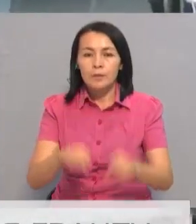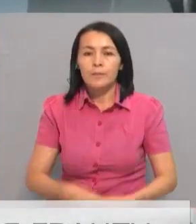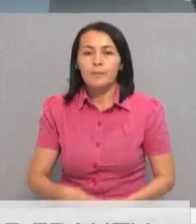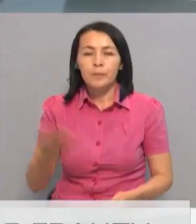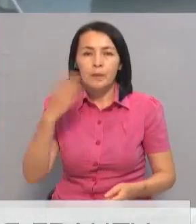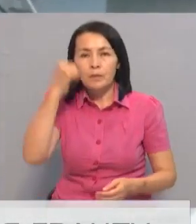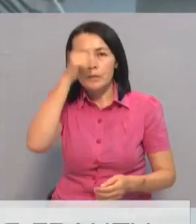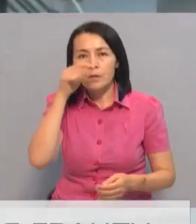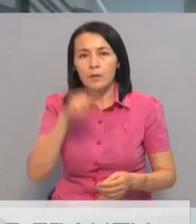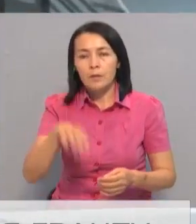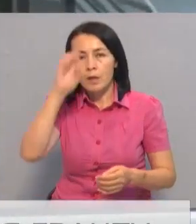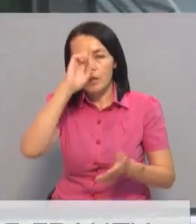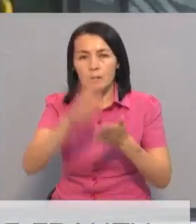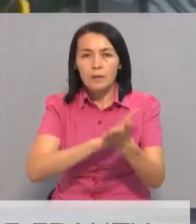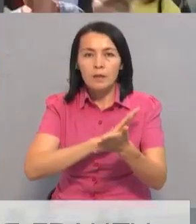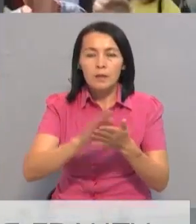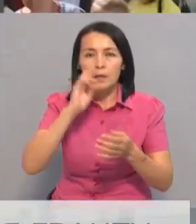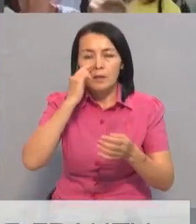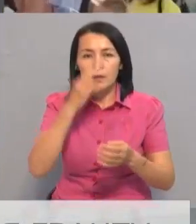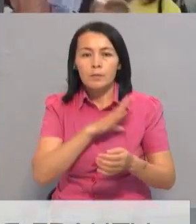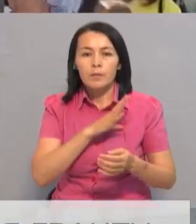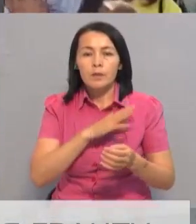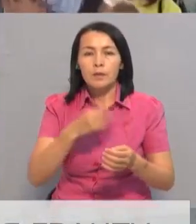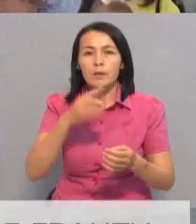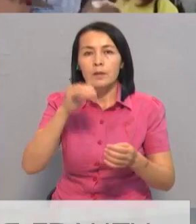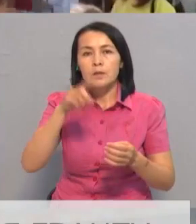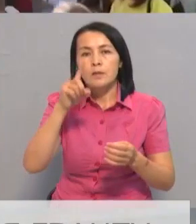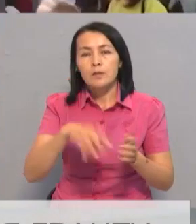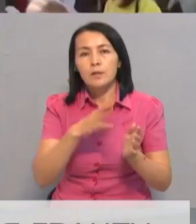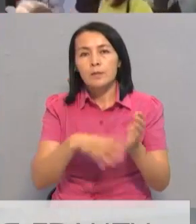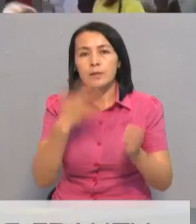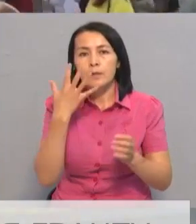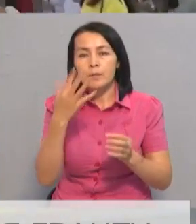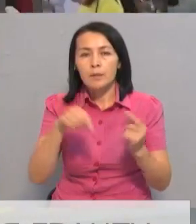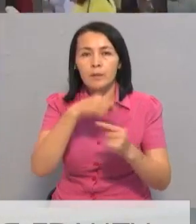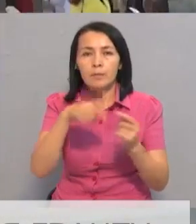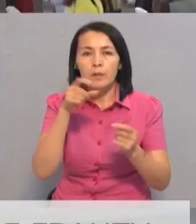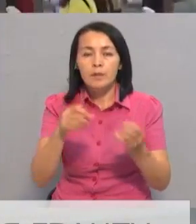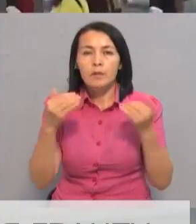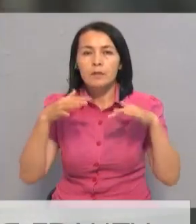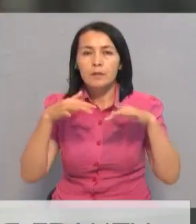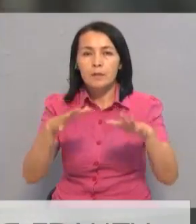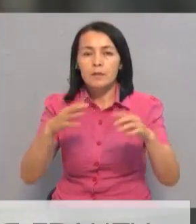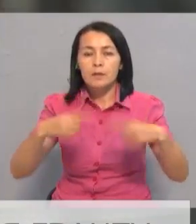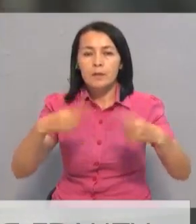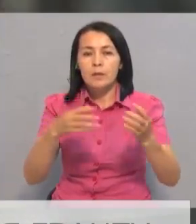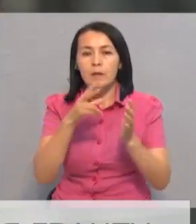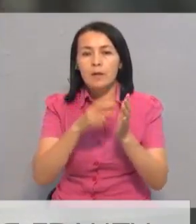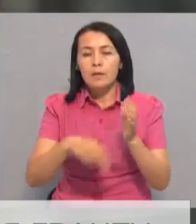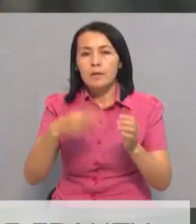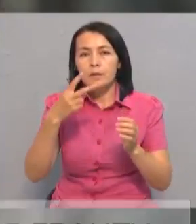в прошлом году обладателям государственных грантов в Шымкенте стали 1195 предприниматели в результате сазана